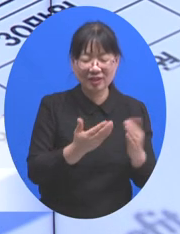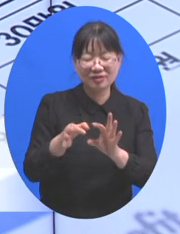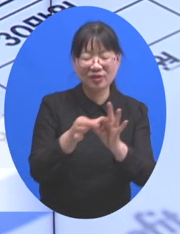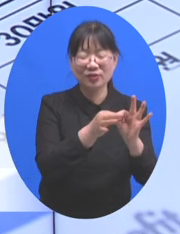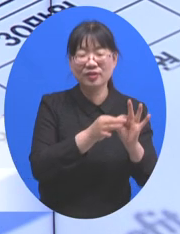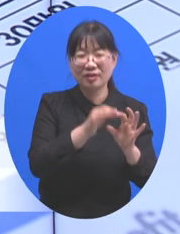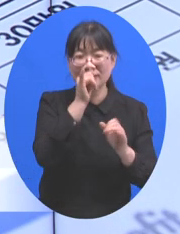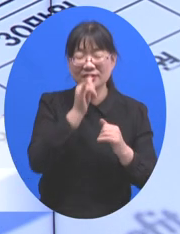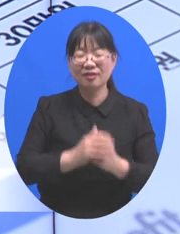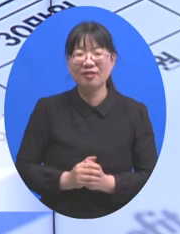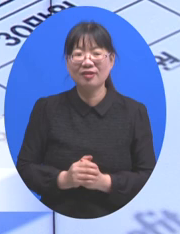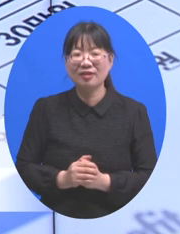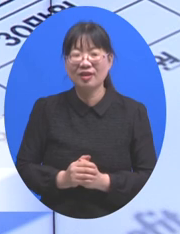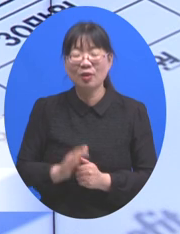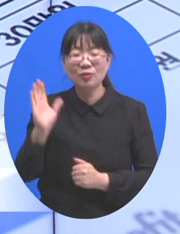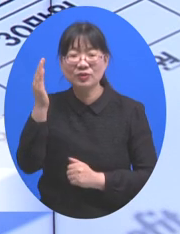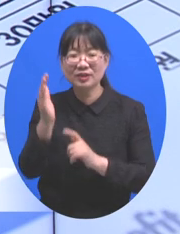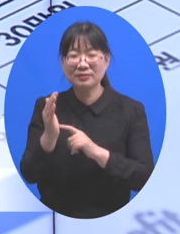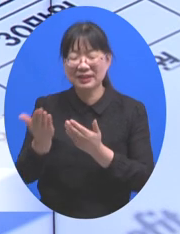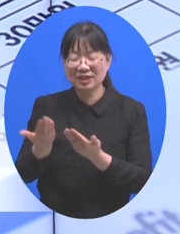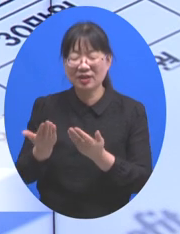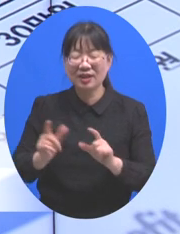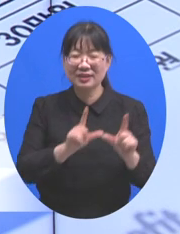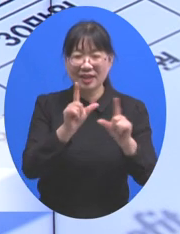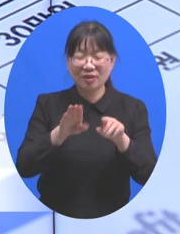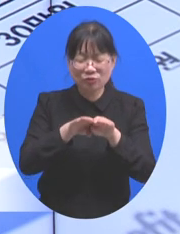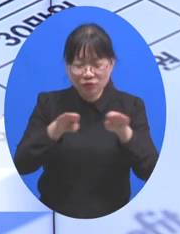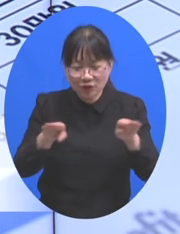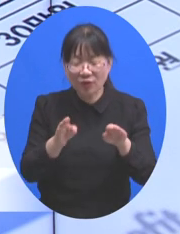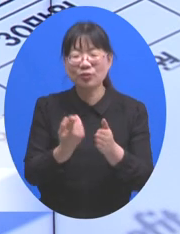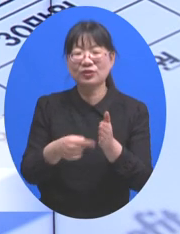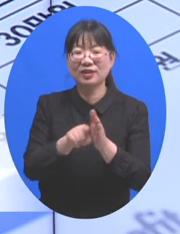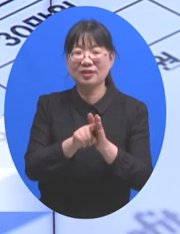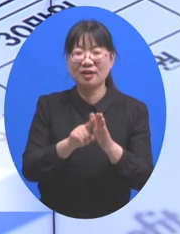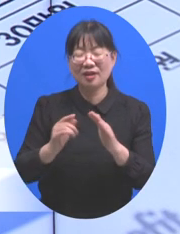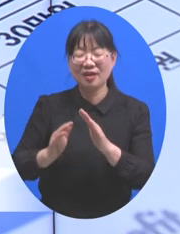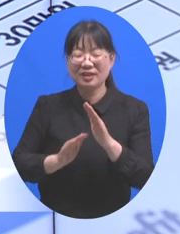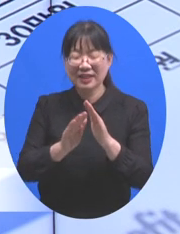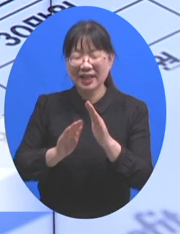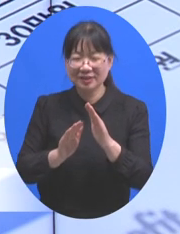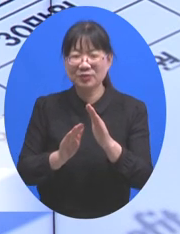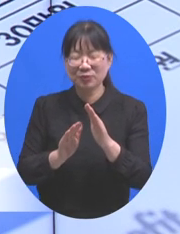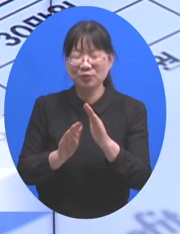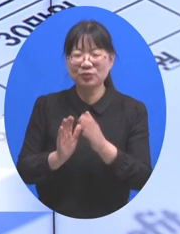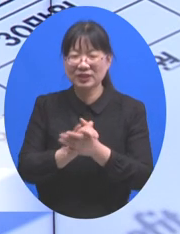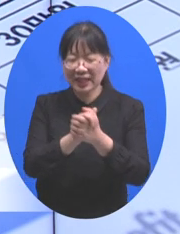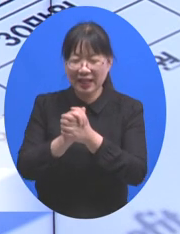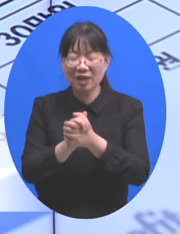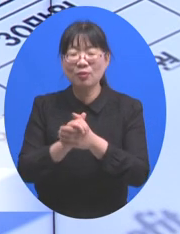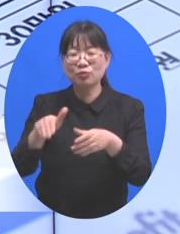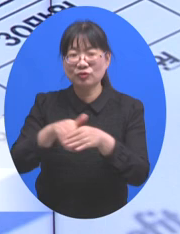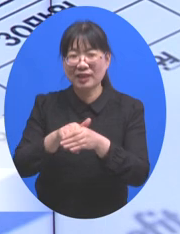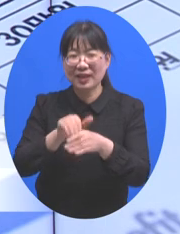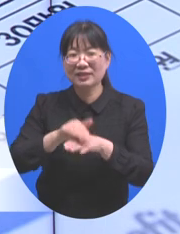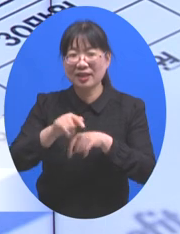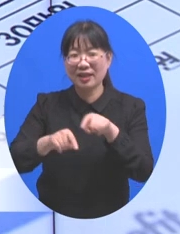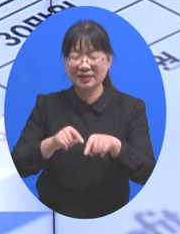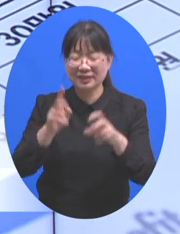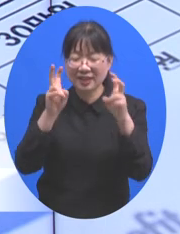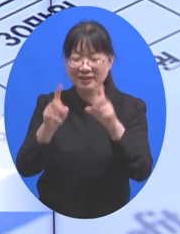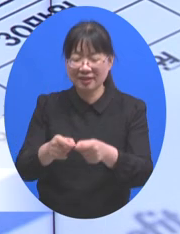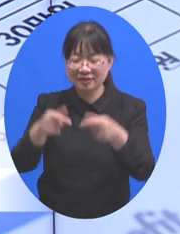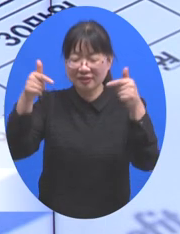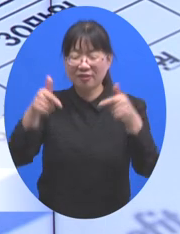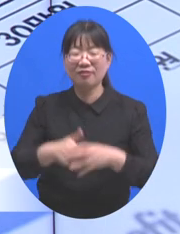됩니다. 그래서 요즘은 일과 생활의 균형을 맞출 수 있도록 가족 친화적인 직장 문화를 실천하는 곳이 늘고 있습니다.